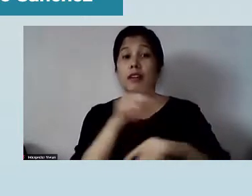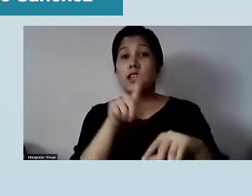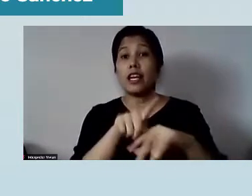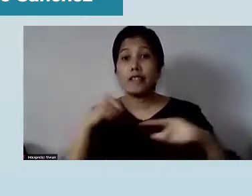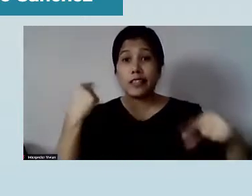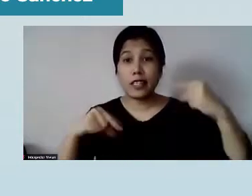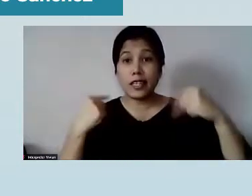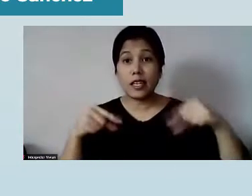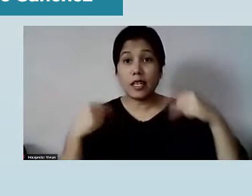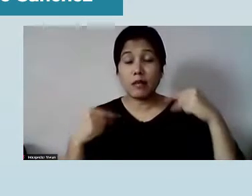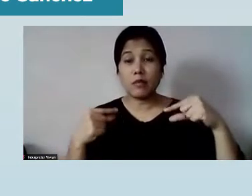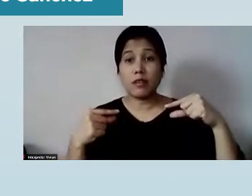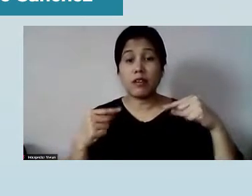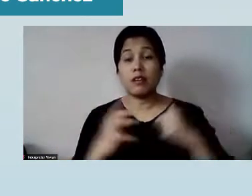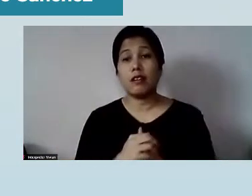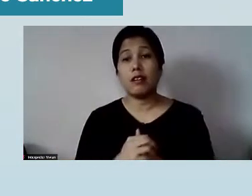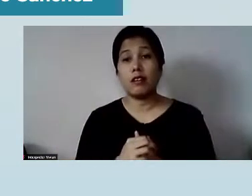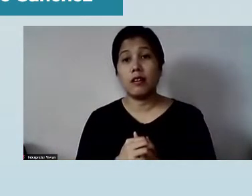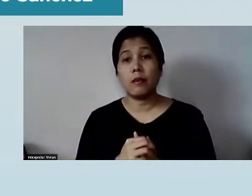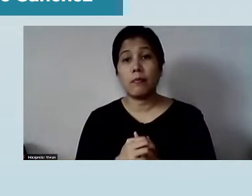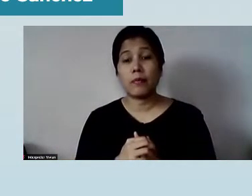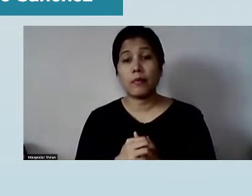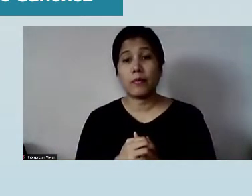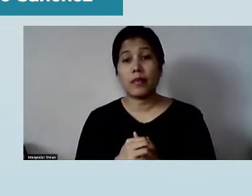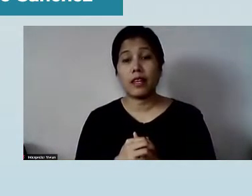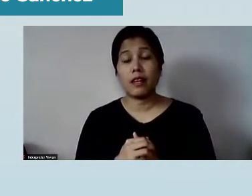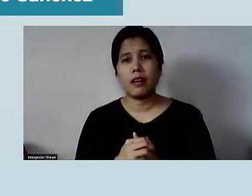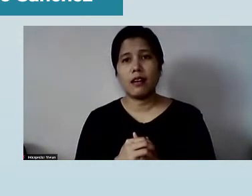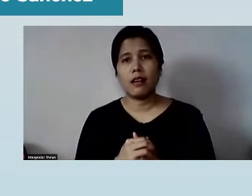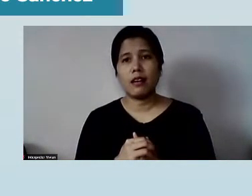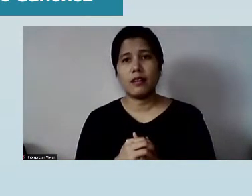Yung Philippine National Games, tapos yung mga